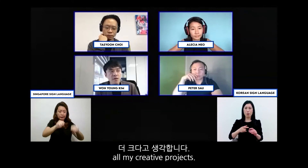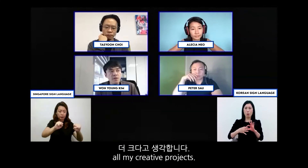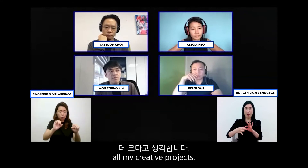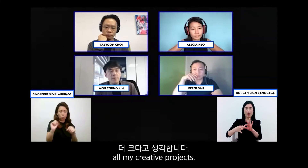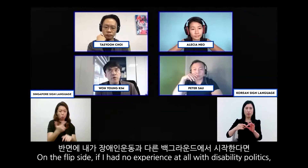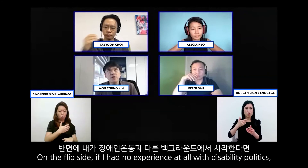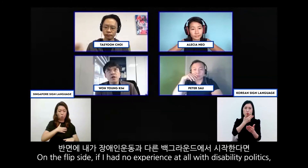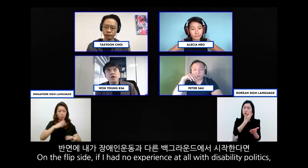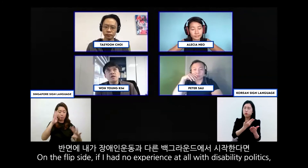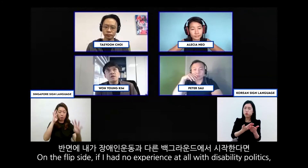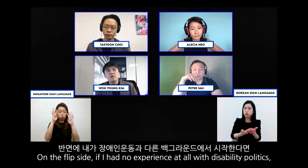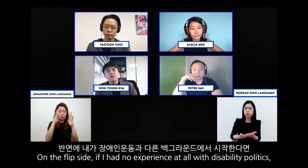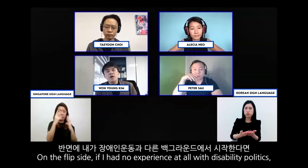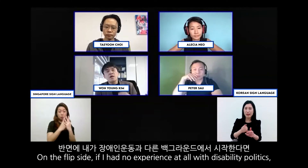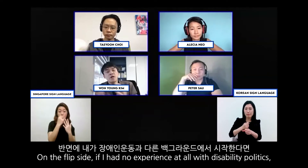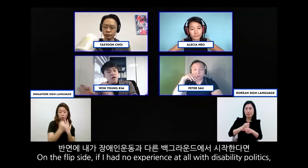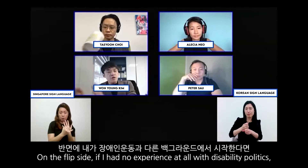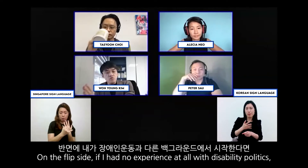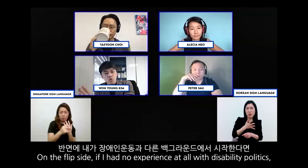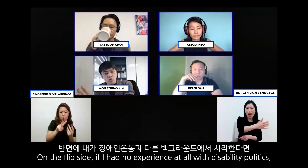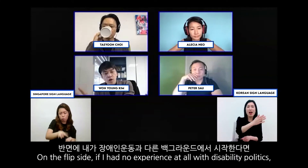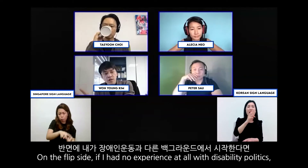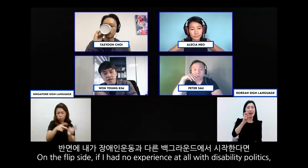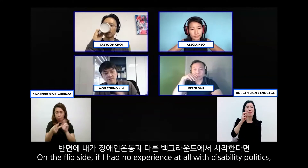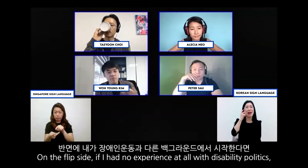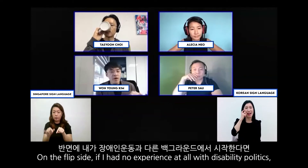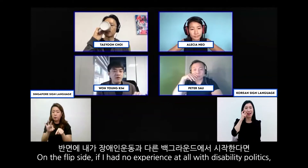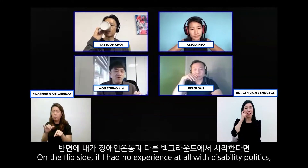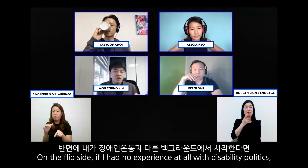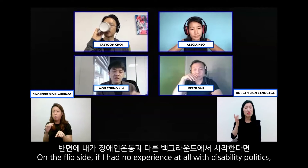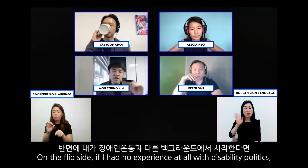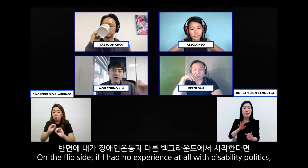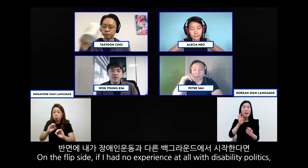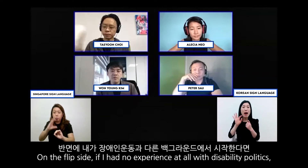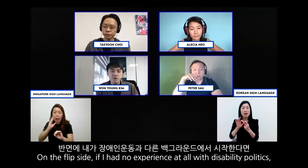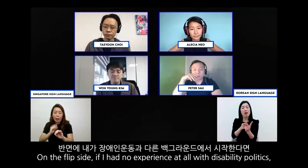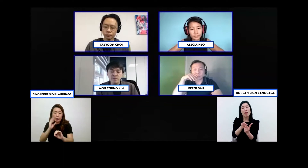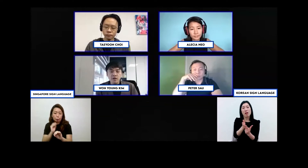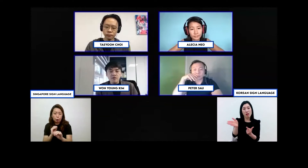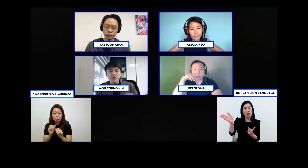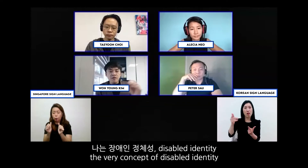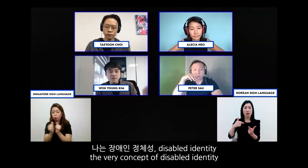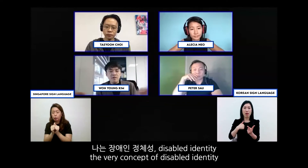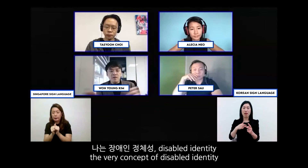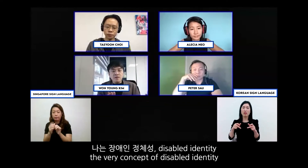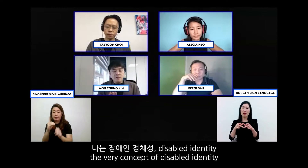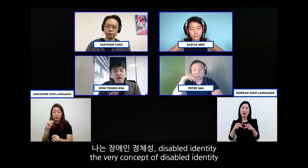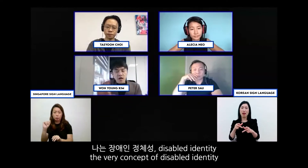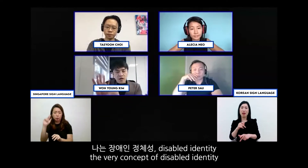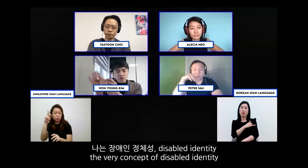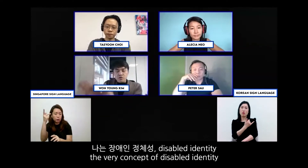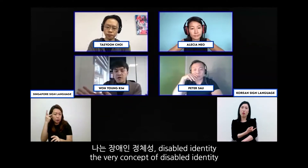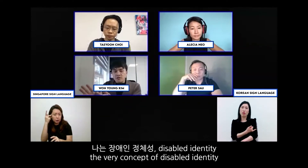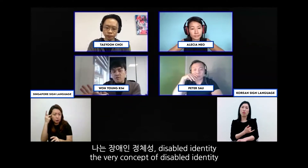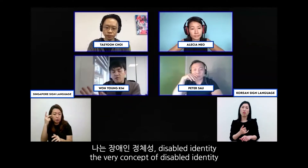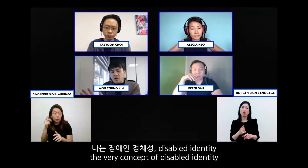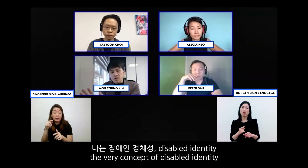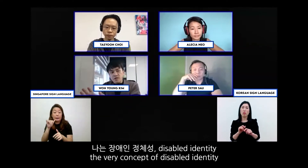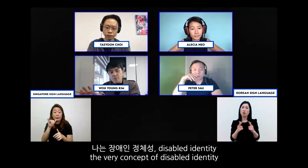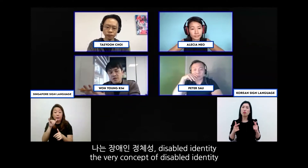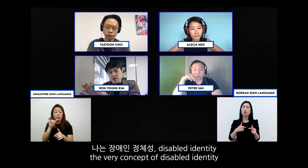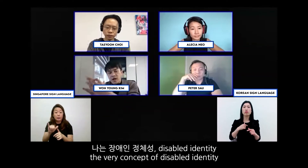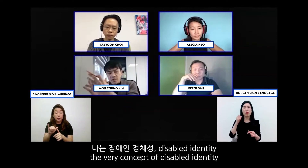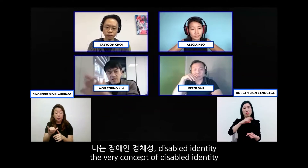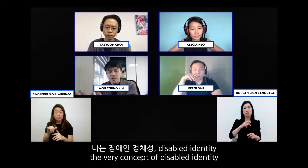생각합니다. 반면에 내가 장애인 운동과 다른 백그라운드를 시작한다면 나는 장애인 정체성,